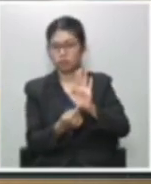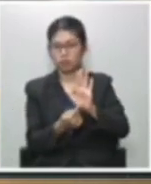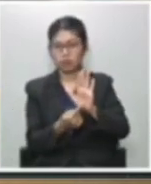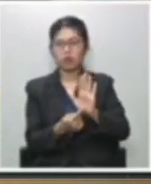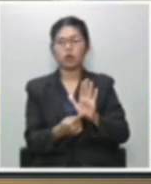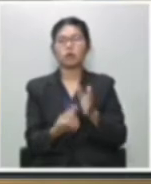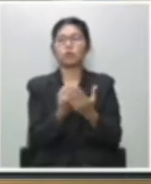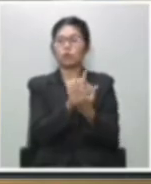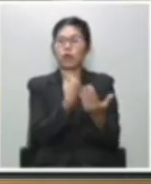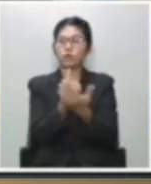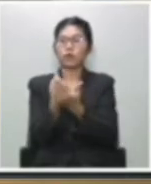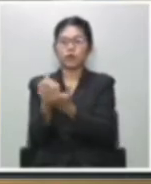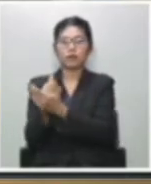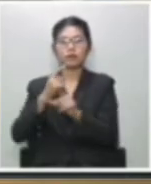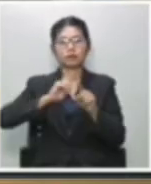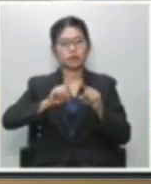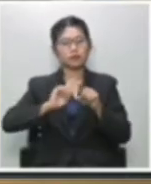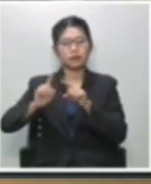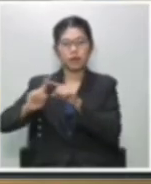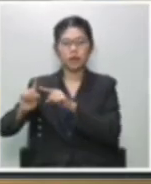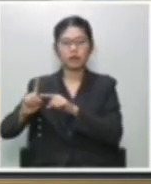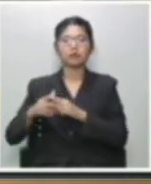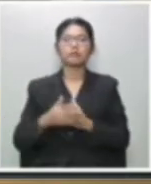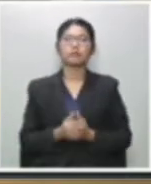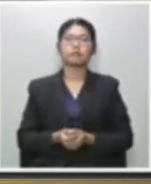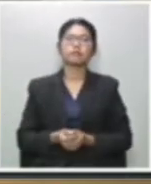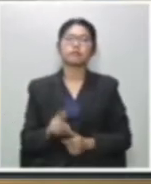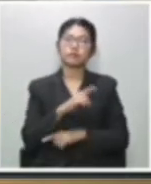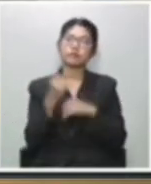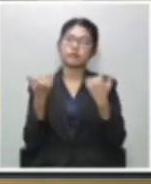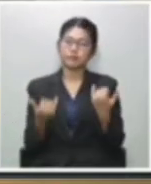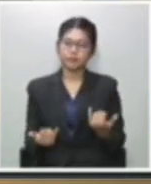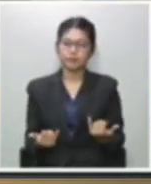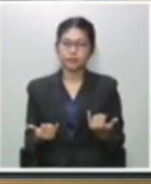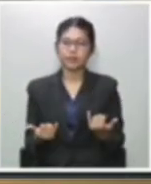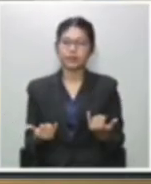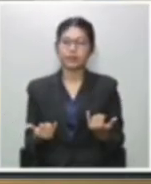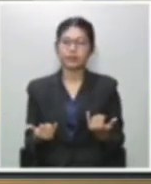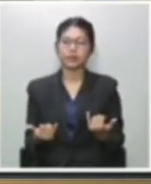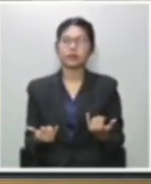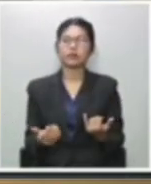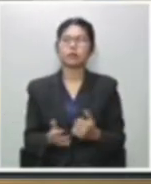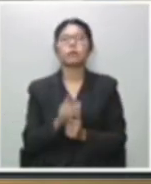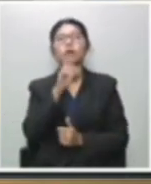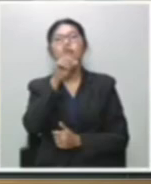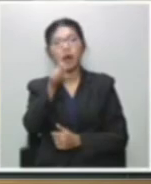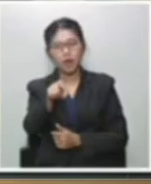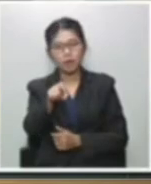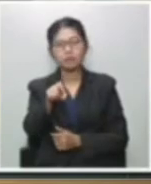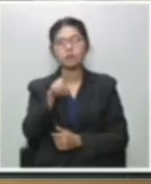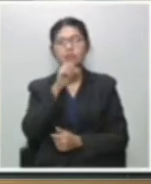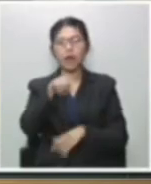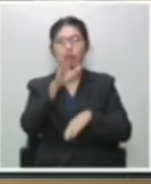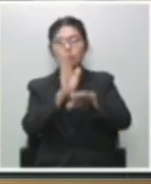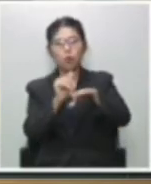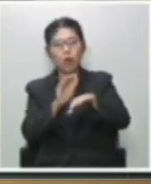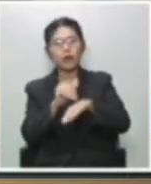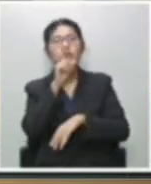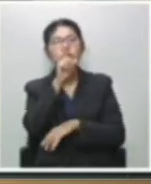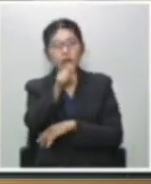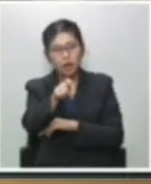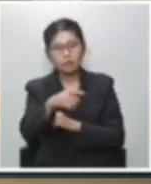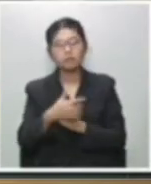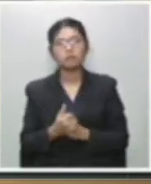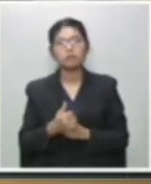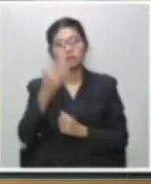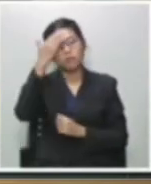ละศึกษาแล้วก็ตัวแทนจากท่องเที่ยวและการกีฬาวันนี้ก็เลยผมมาติดตามทวงถามให้นะครับเ